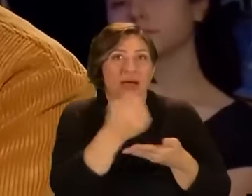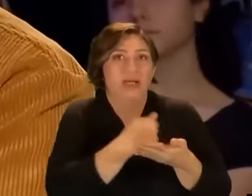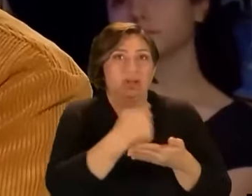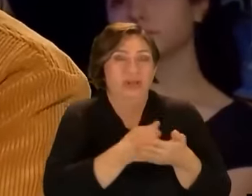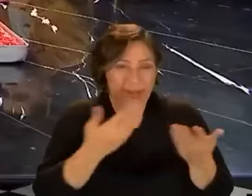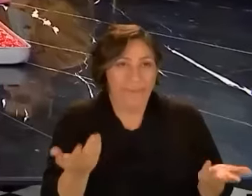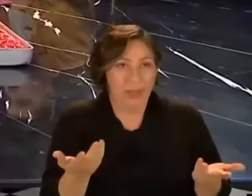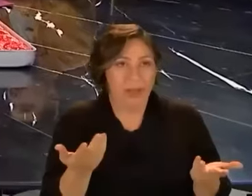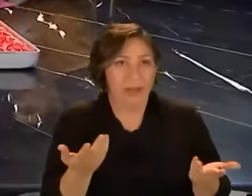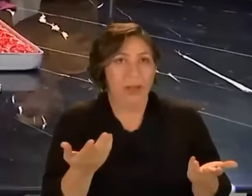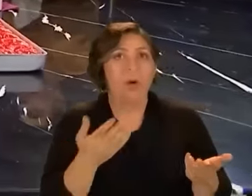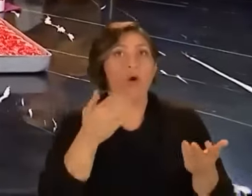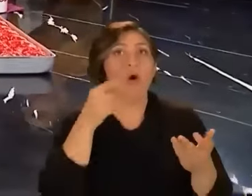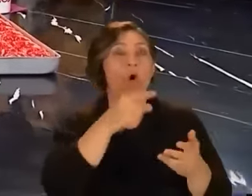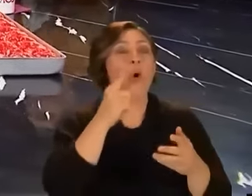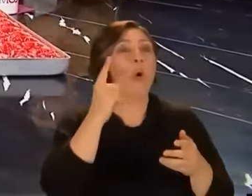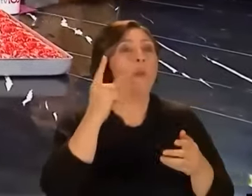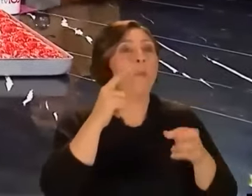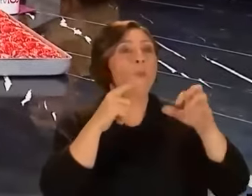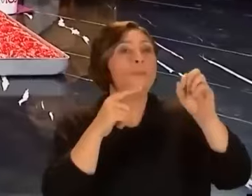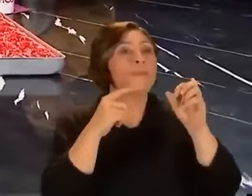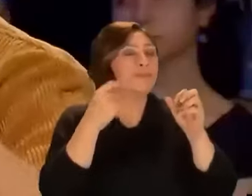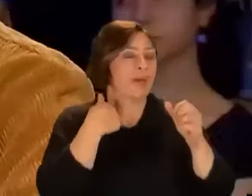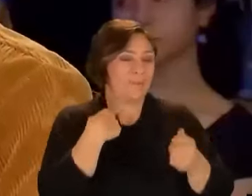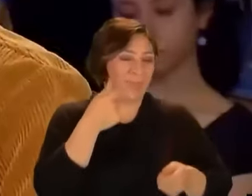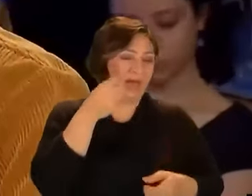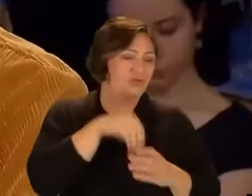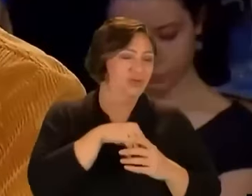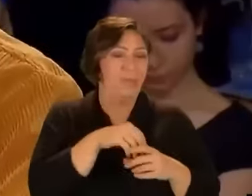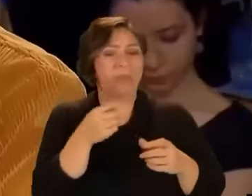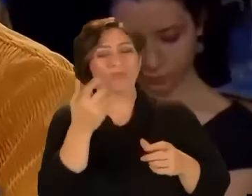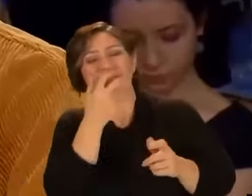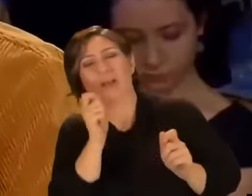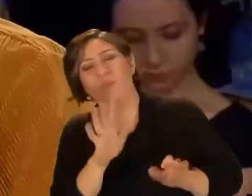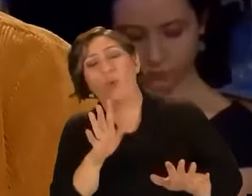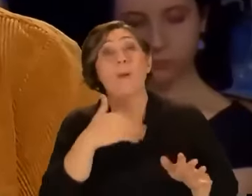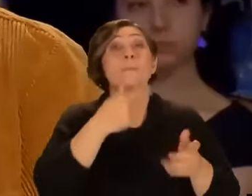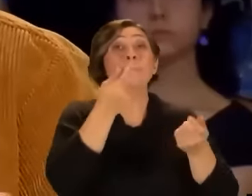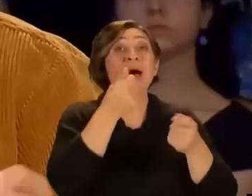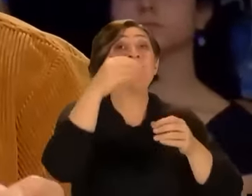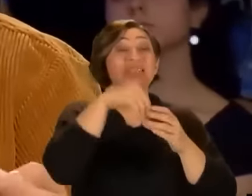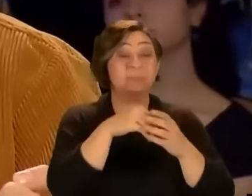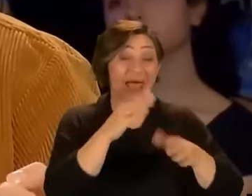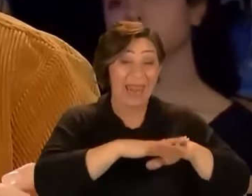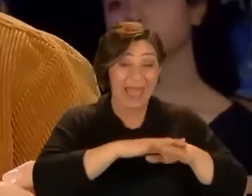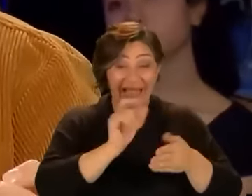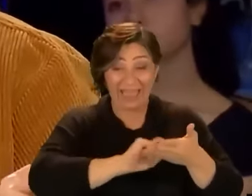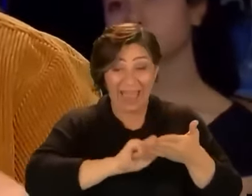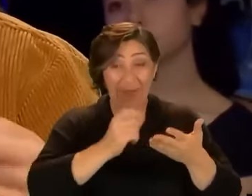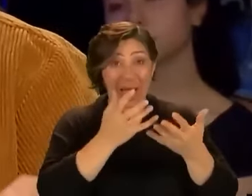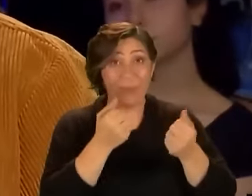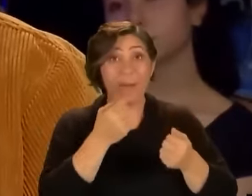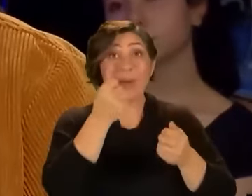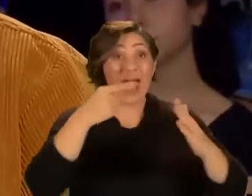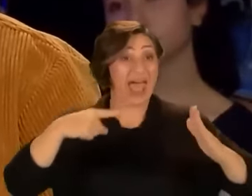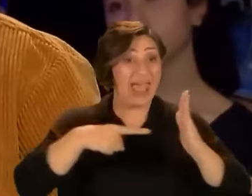kazanacağız tabii ki de yani. Evet. O popülizmi yapmıyorum yani. Ben para için müzik yapmıyorum. Para için eline kalem almak,